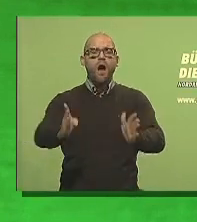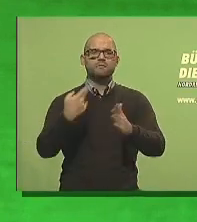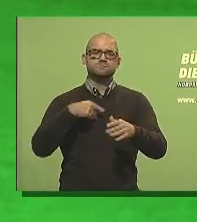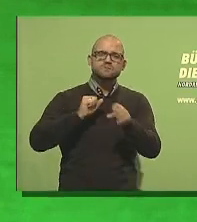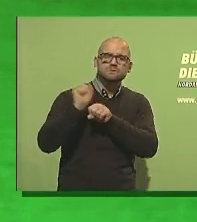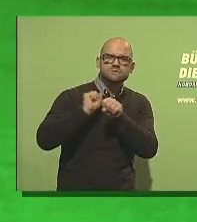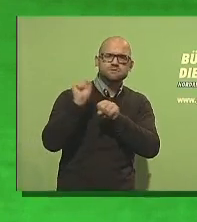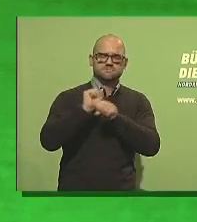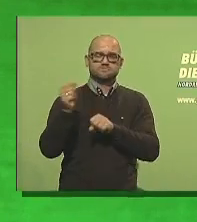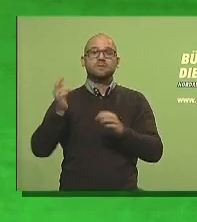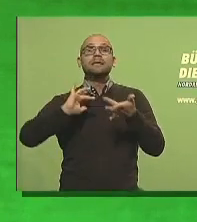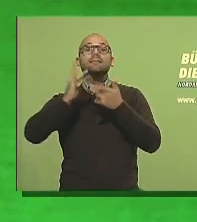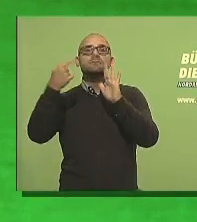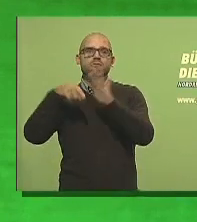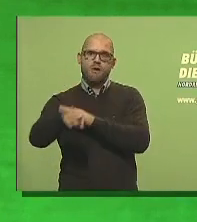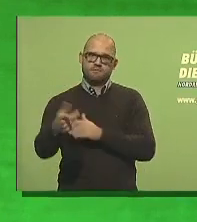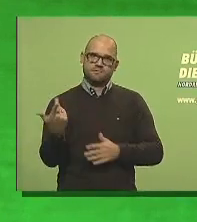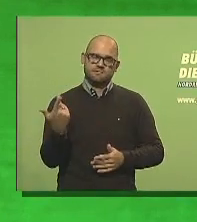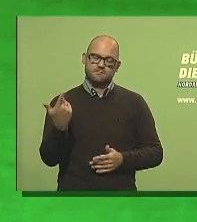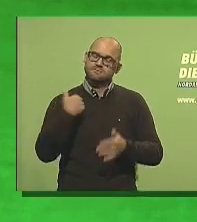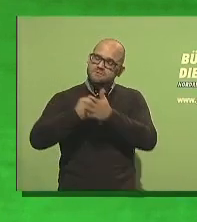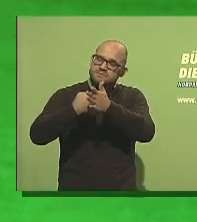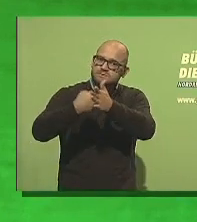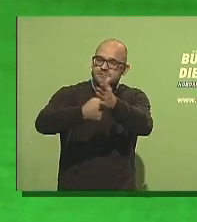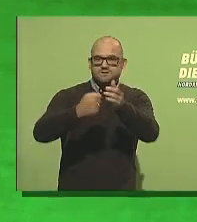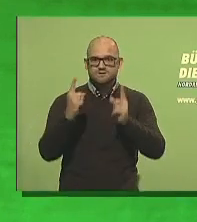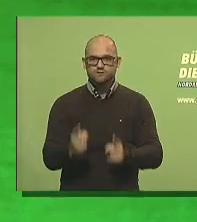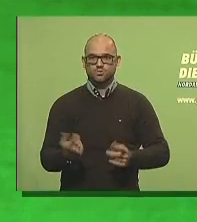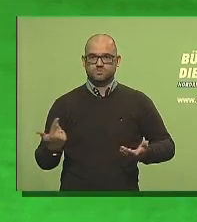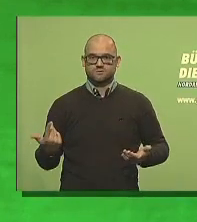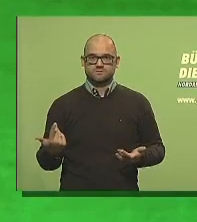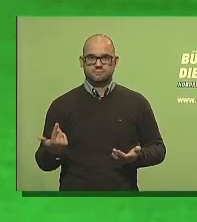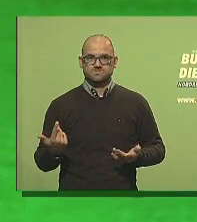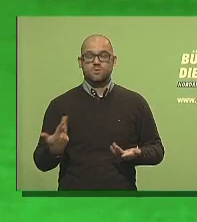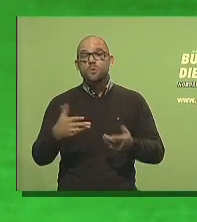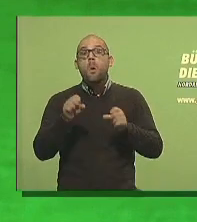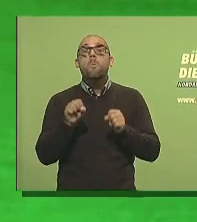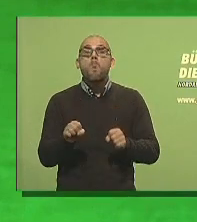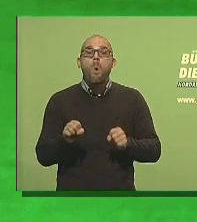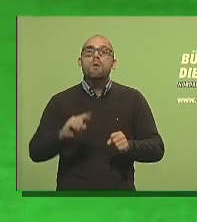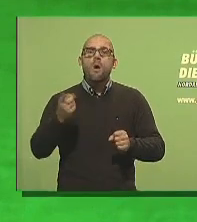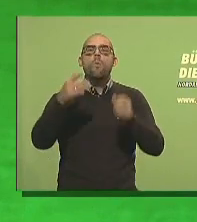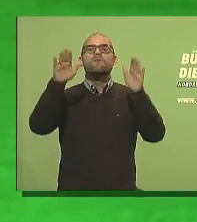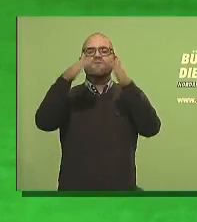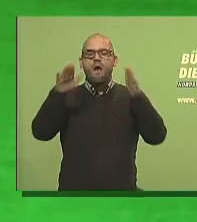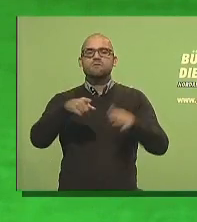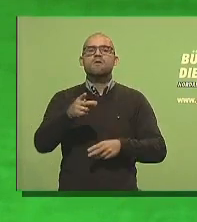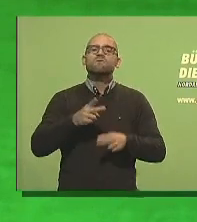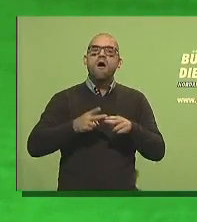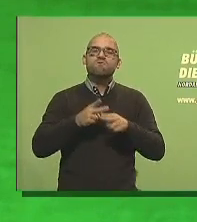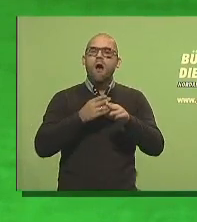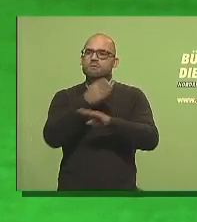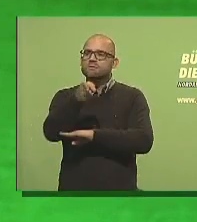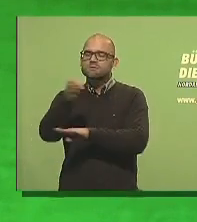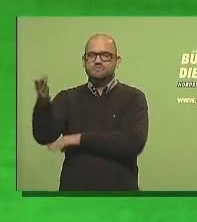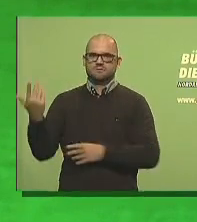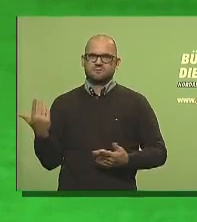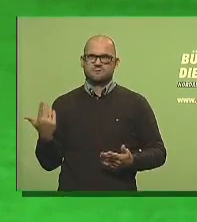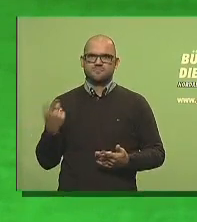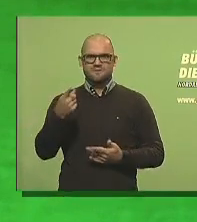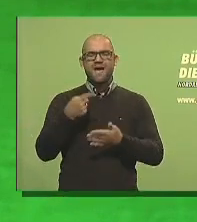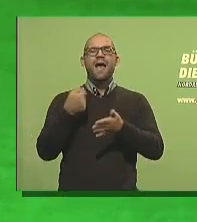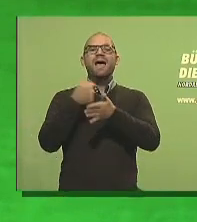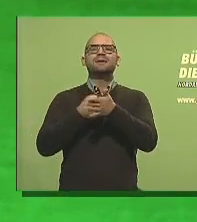Netz statt und, liebe Freunde und Freunde, möglicherweise auch beim Verwandtenbesuch über Weihnachten. Der Kampf gegen rechts ist